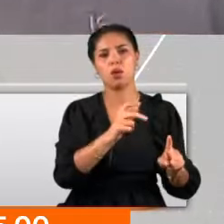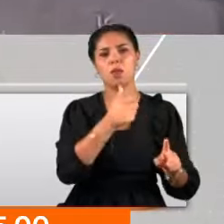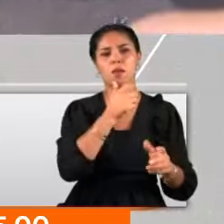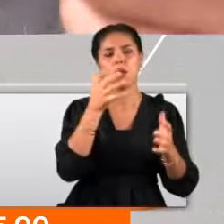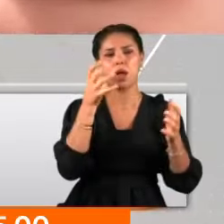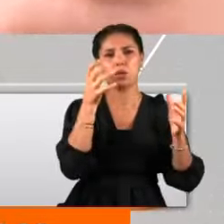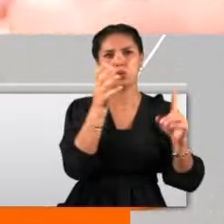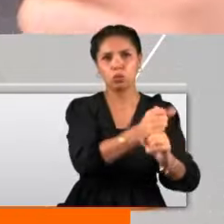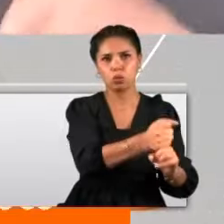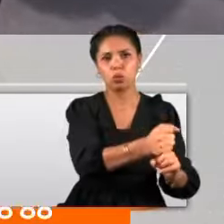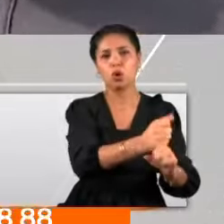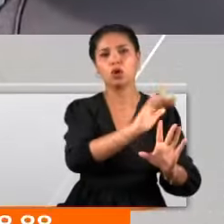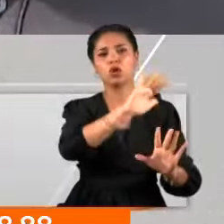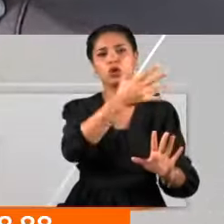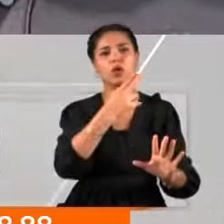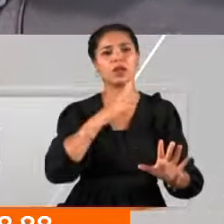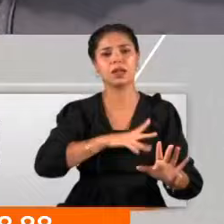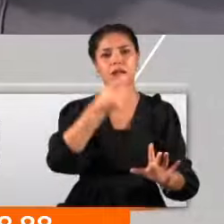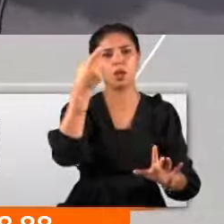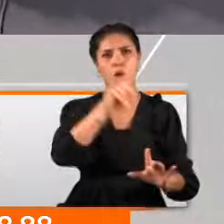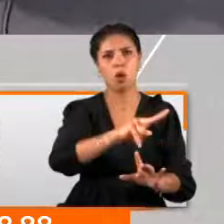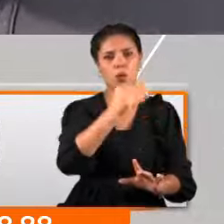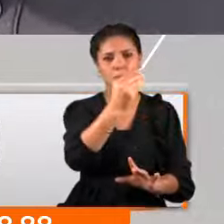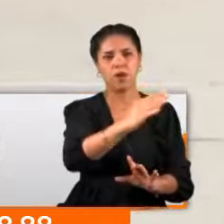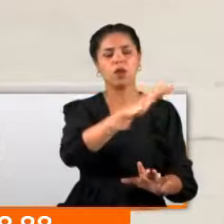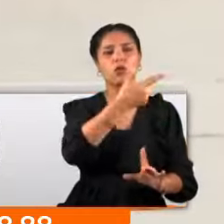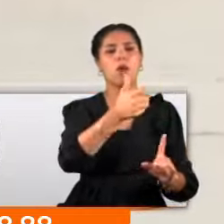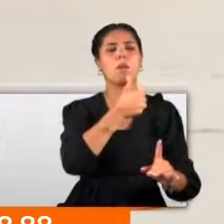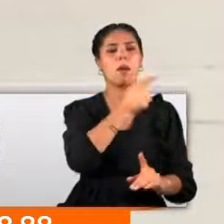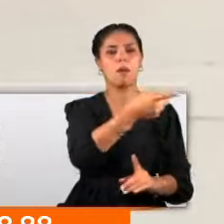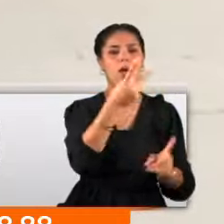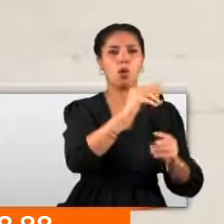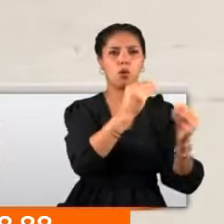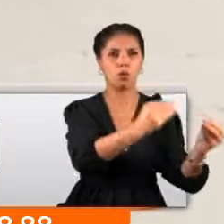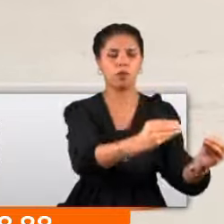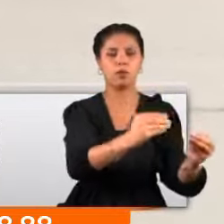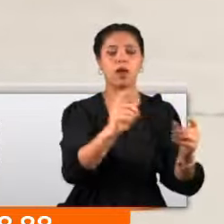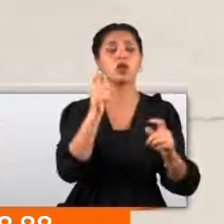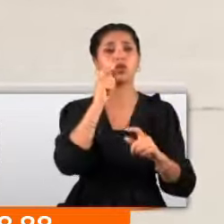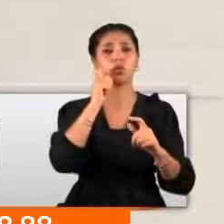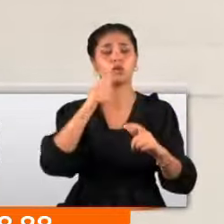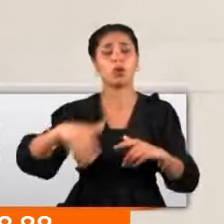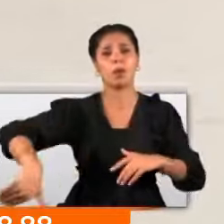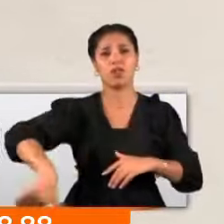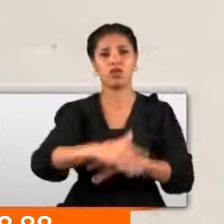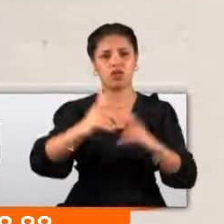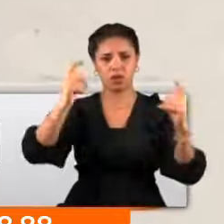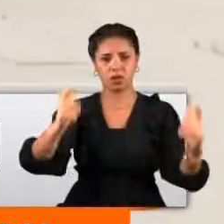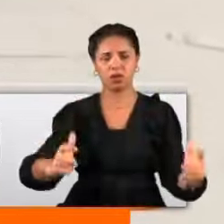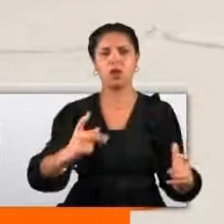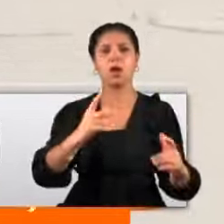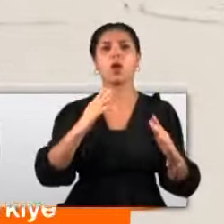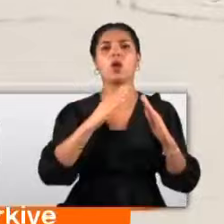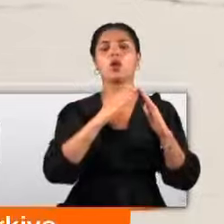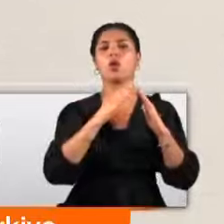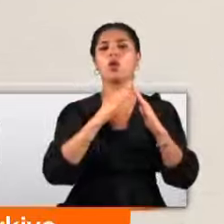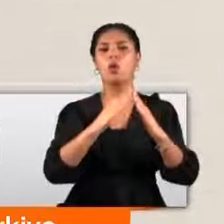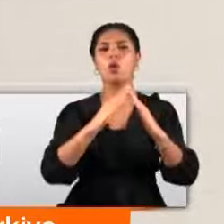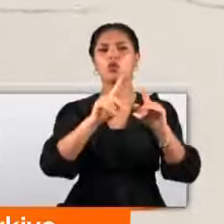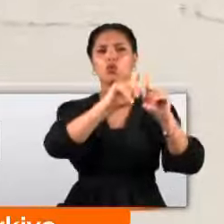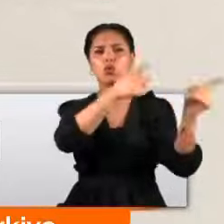geri götürüyor. Arkadan sıkıyor, önce kızı öldürüyor. Daha sonra da babayı öldürüyor. Sultanbeyli Gürbüz Caddesi üzerindeki iki komşu market arasında